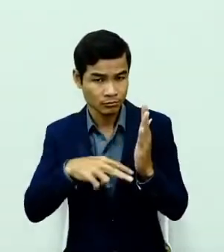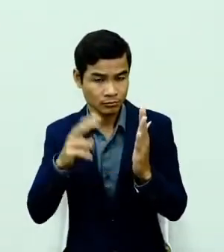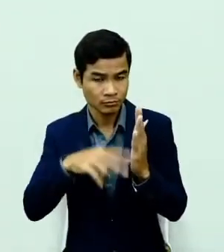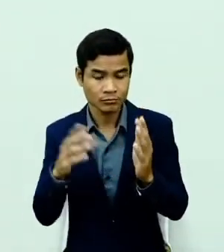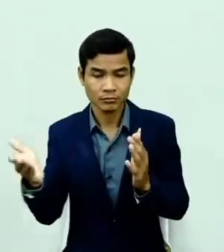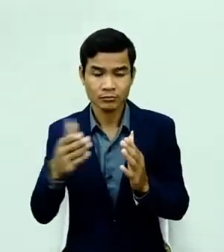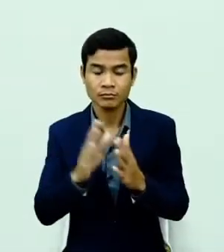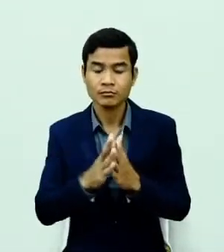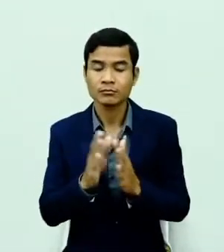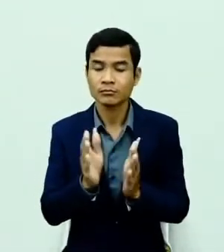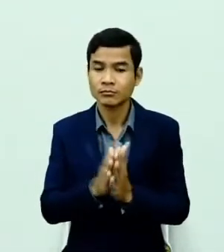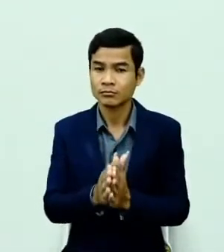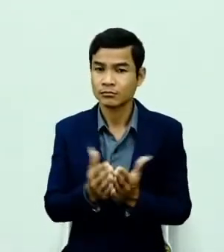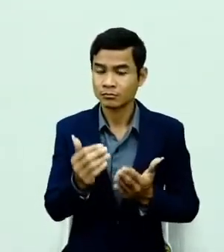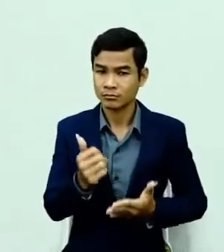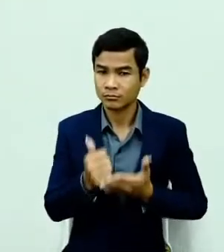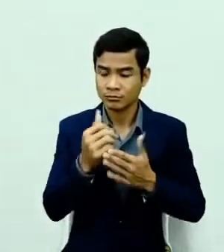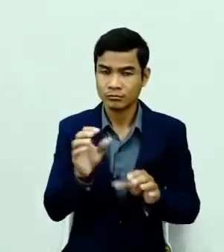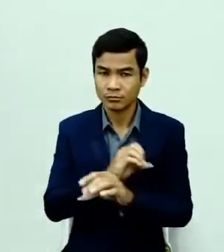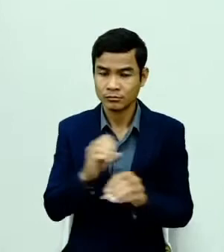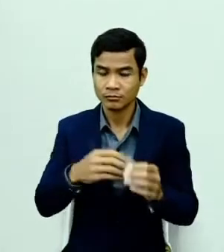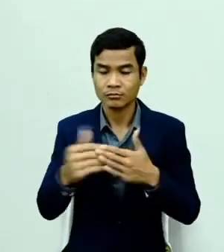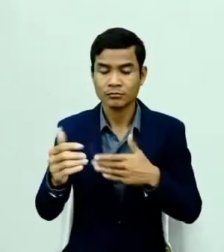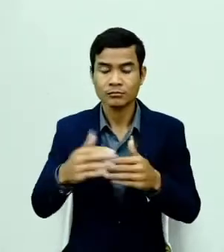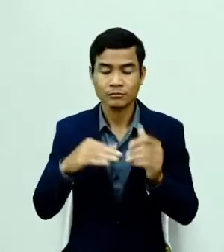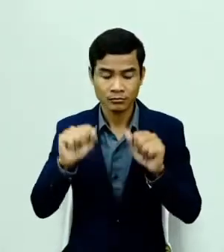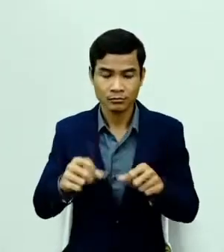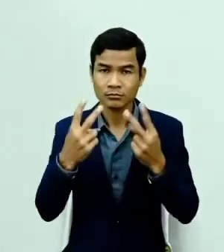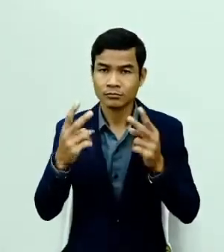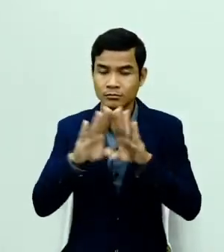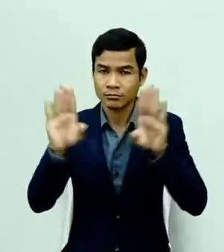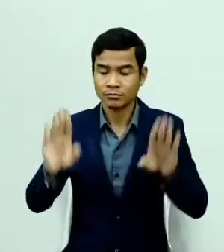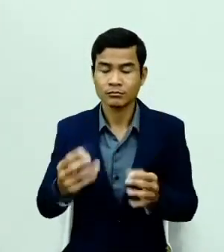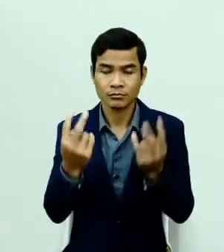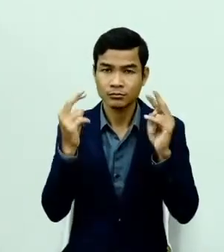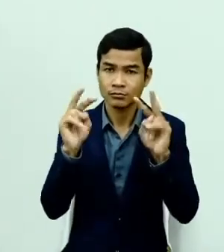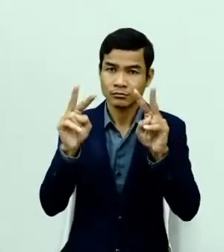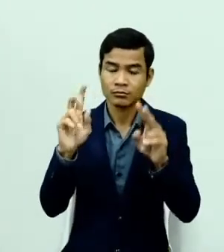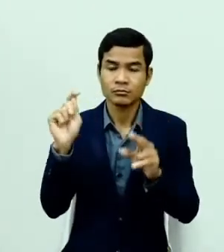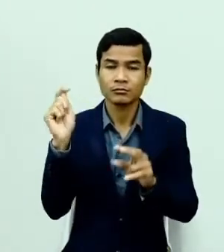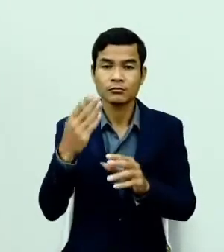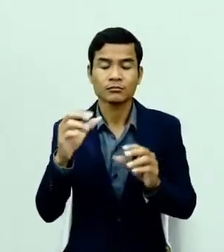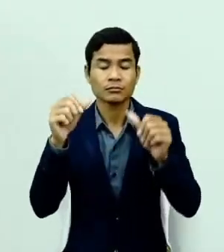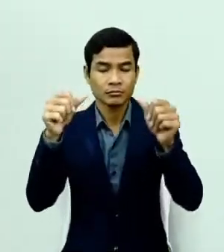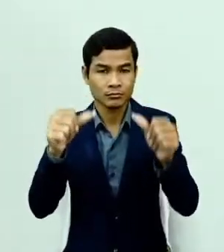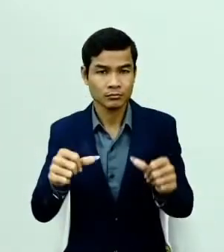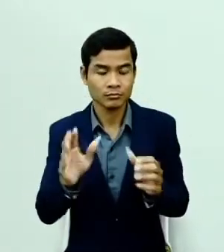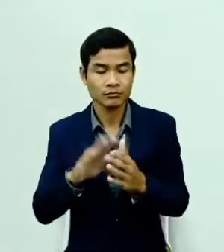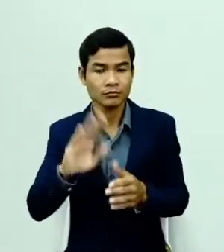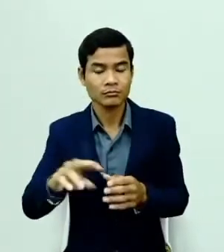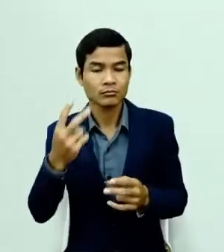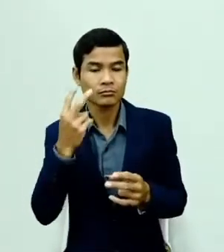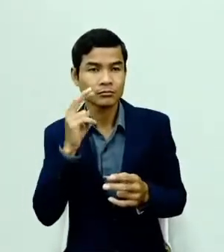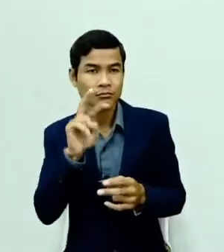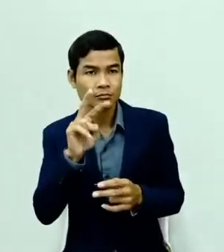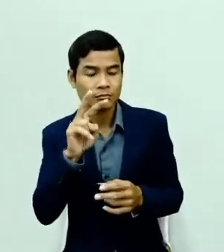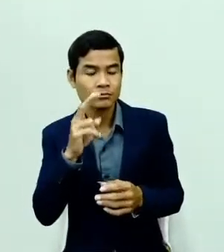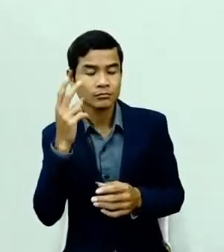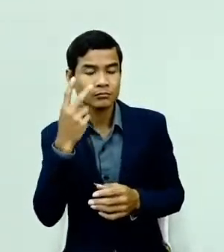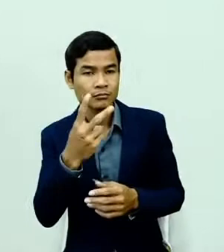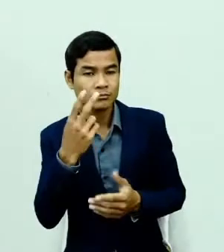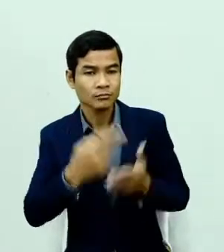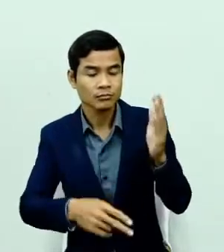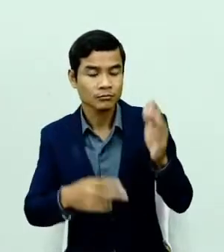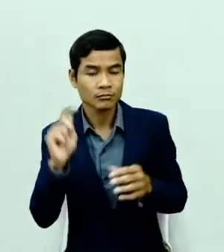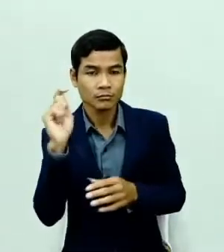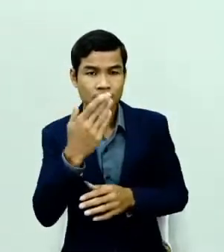នមានសិភៅទេកូនក្រឡេកមើលក្តារខៀនហើយយើងពិនិត្យមើលរូបភាពដែលអ្នកគ្រូបានបង្ហាញកូនឆ្លើយឲ្យអស់ណាកូនឃើញរូបអ្វីខ្លះកូនឆ្លើយប្រាប់អ្នក